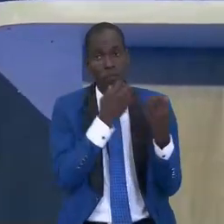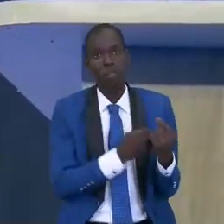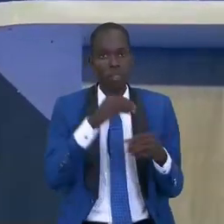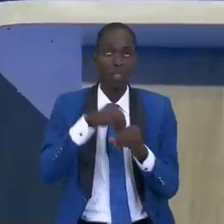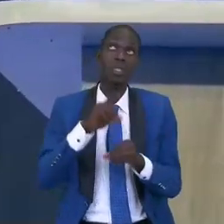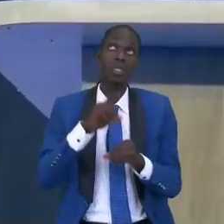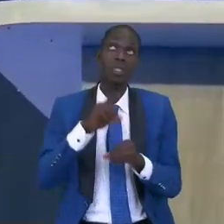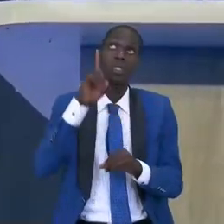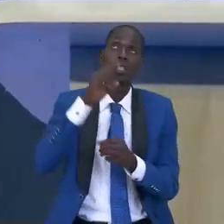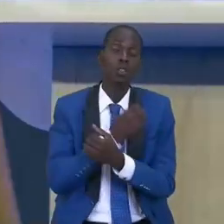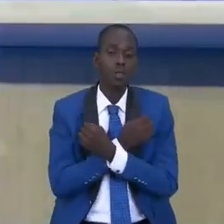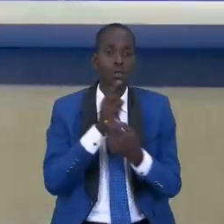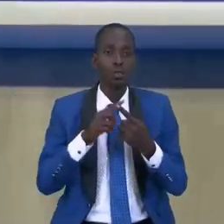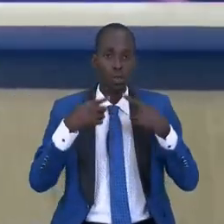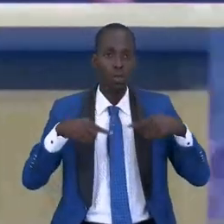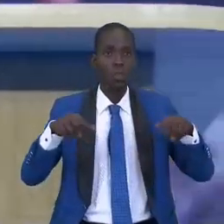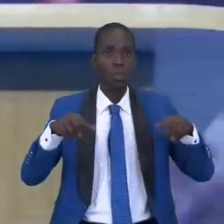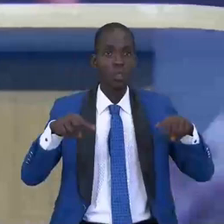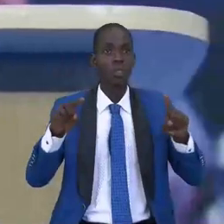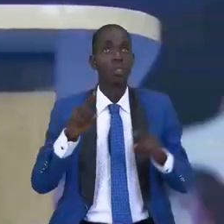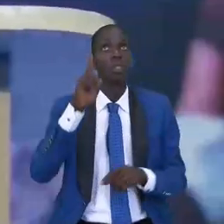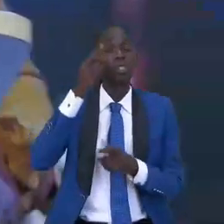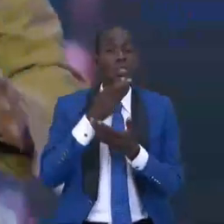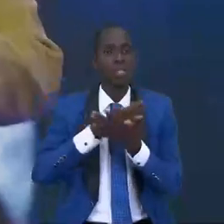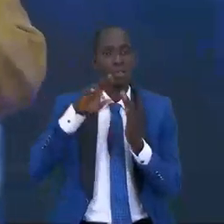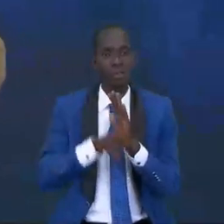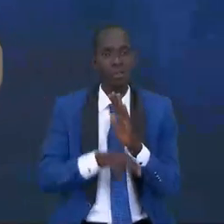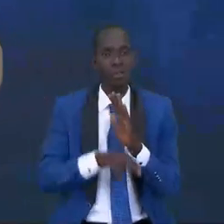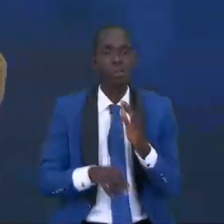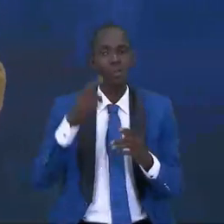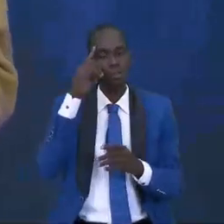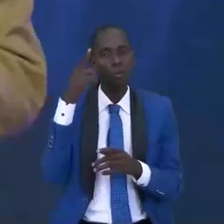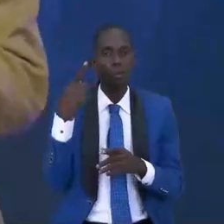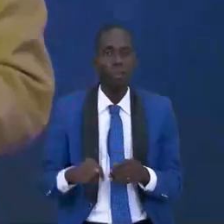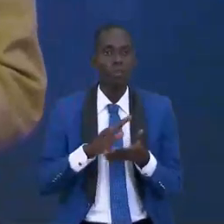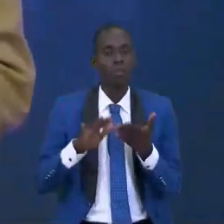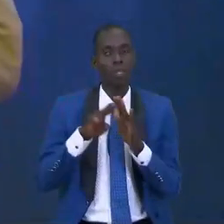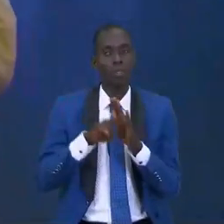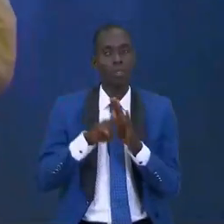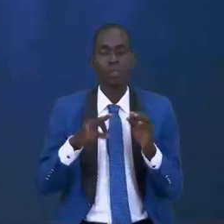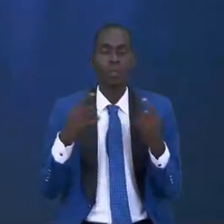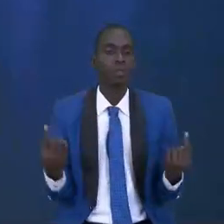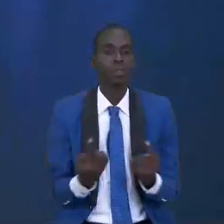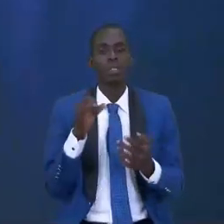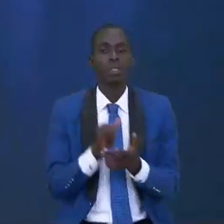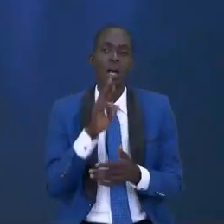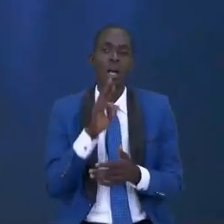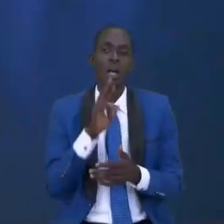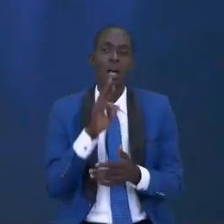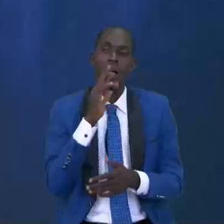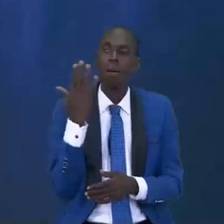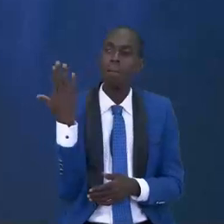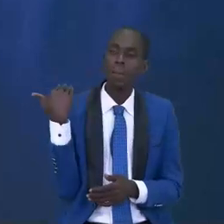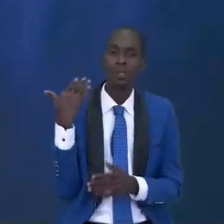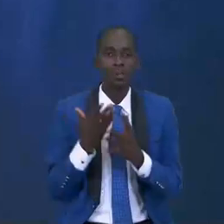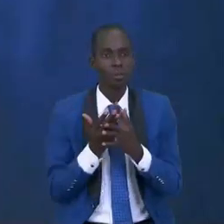C'est lui que Dieu a destiné par son sang à être pour ceux qui croiraient victime propitiatoire afin de montrer